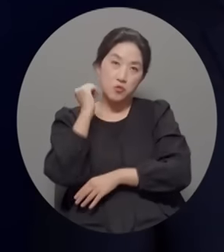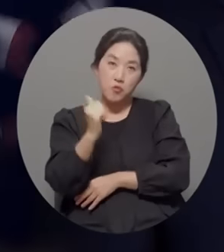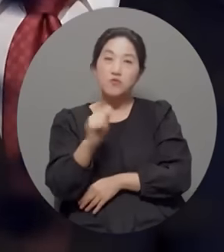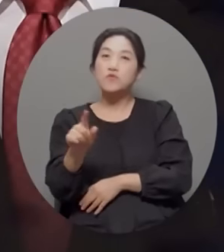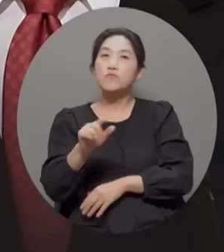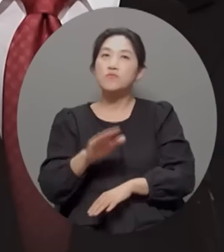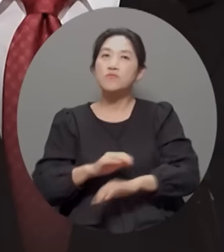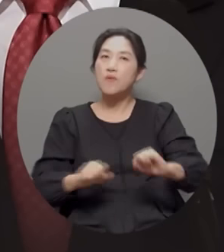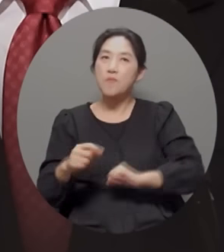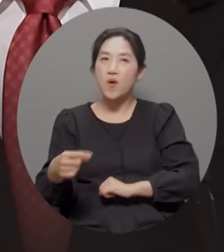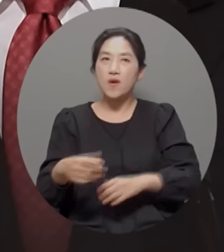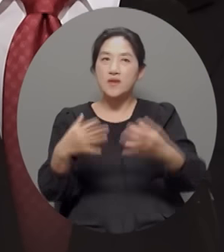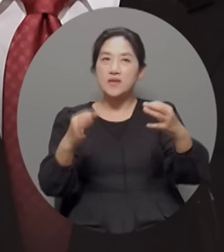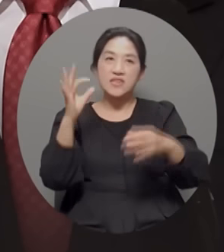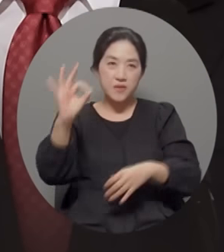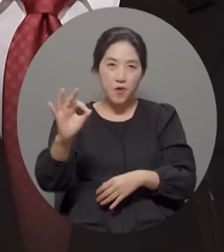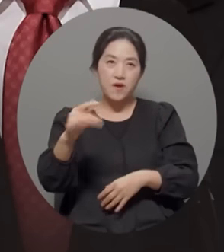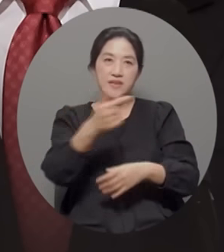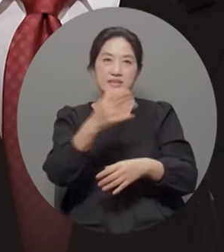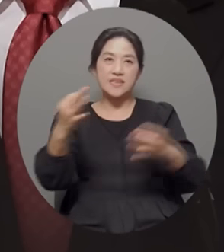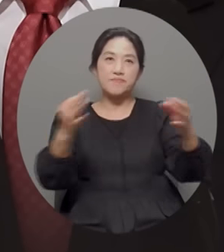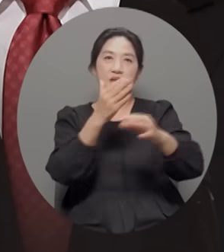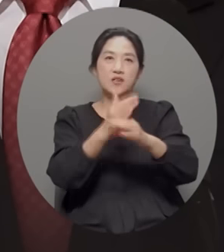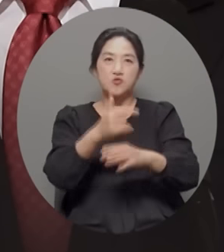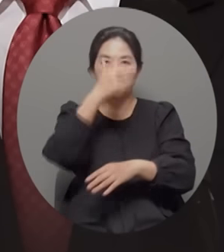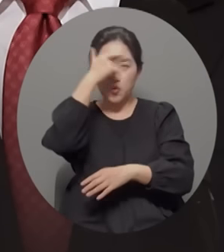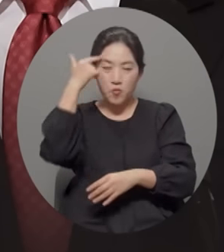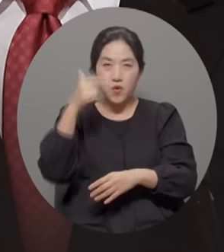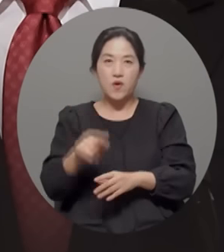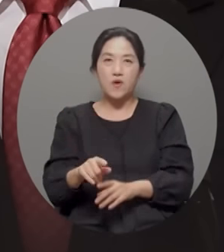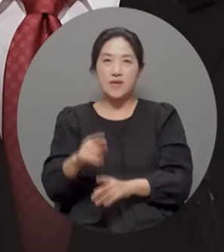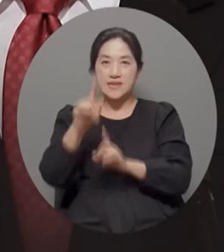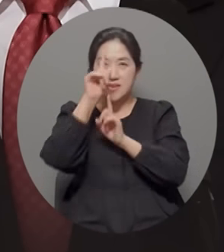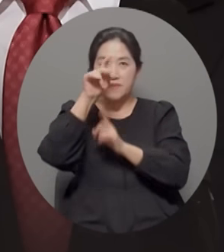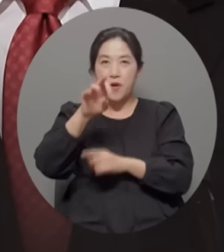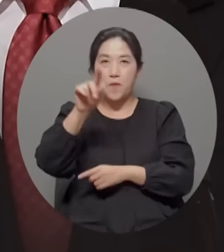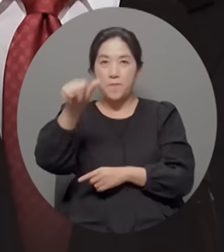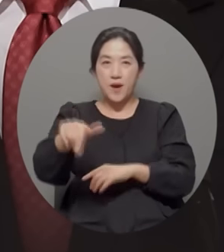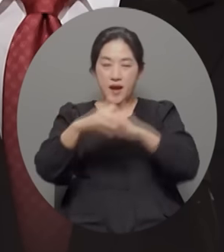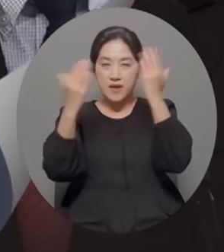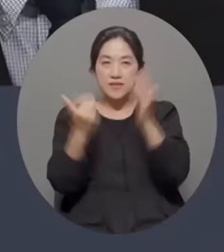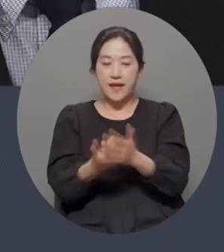어땠을까요? 김영삼, 김대중, 노무현, 이명박 전 대통령은 모두